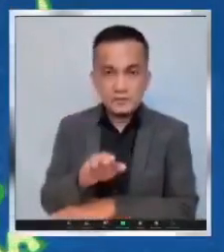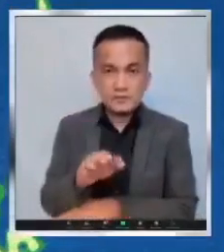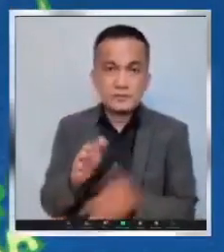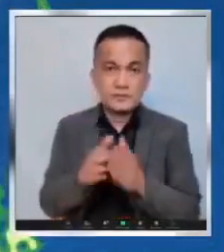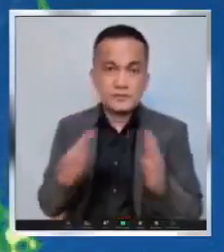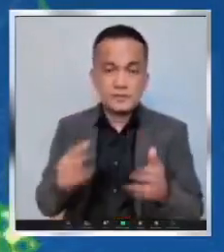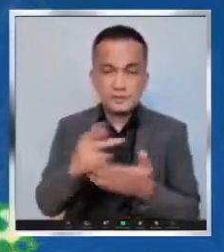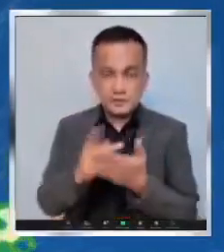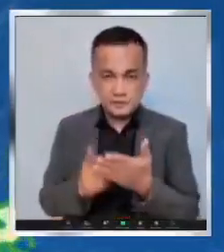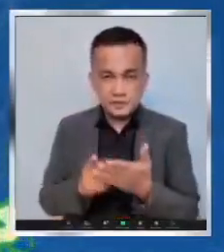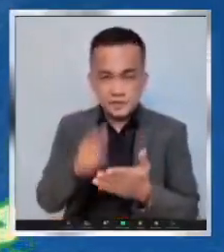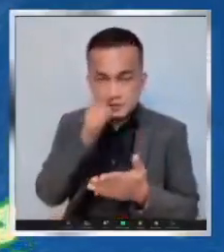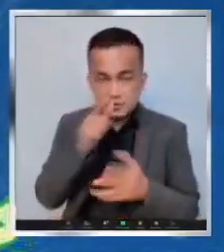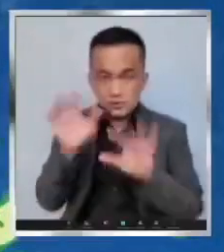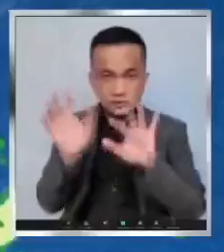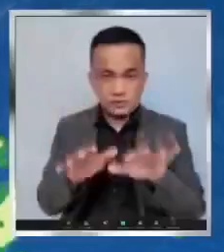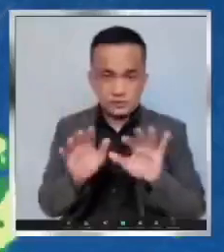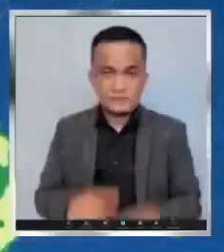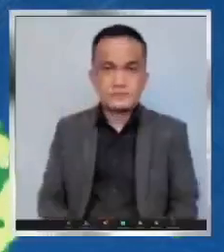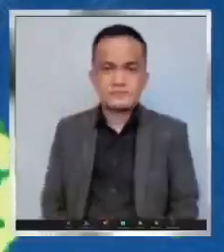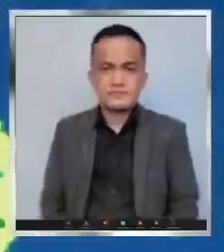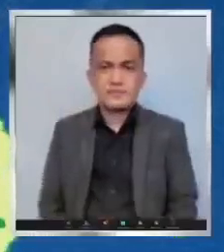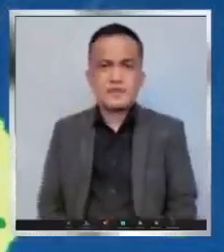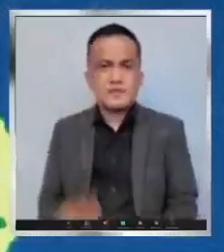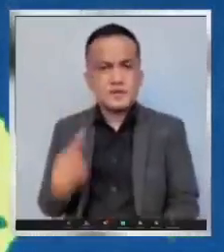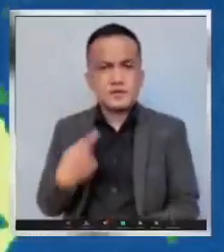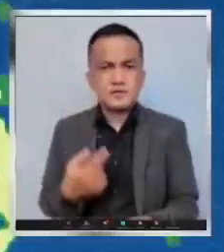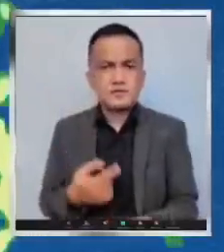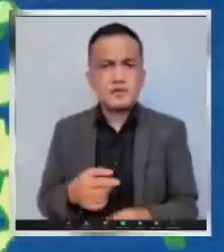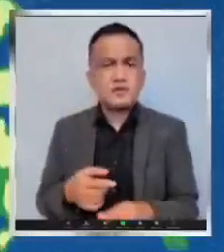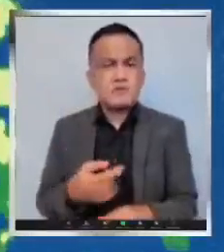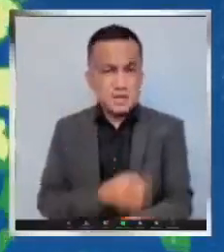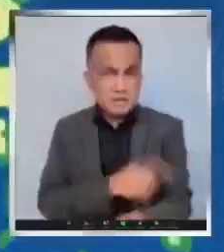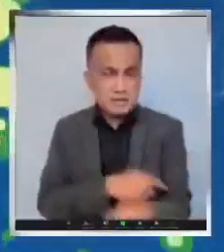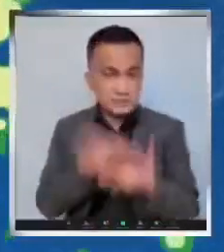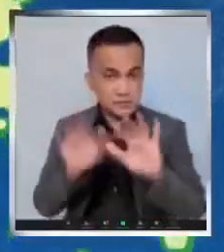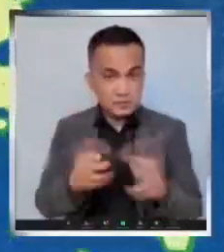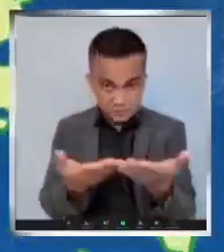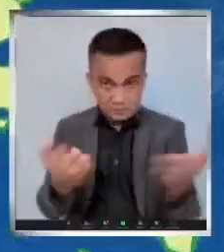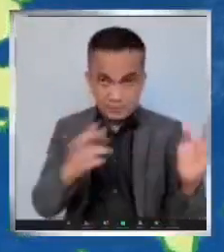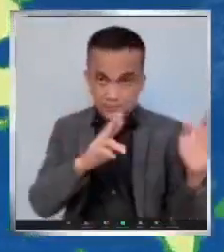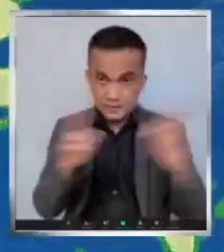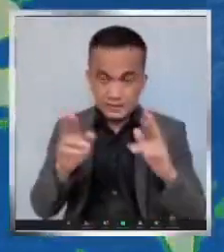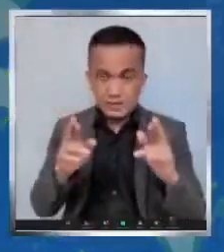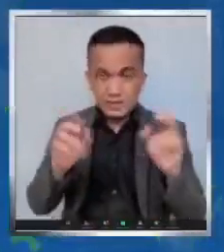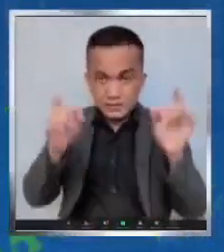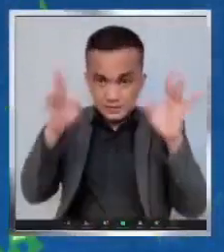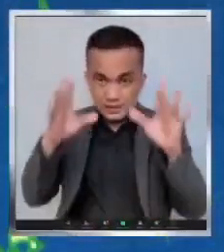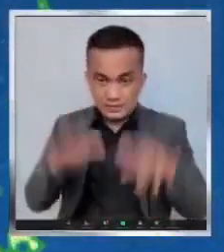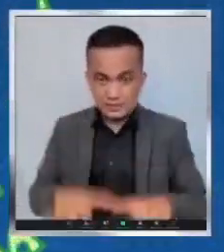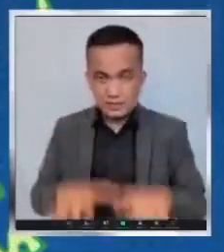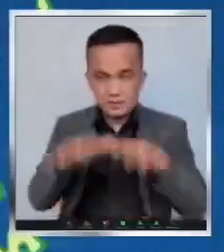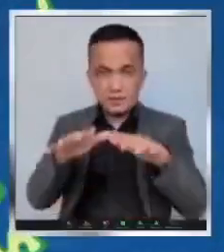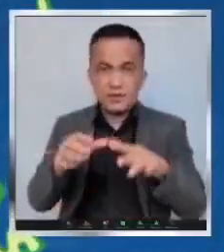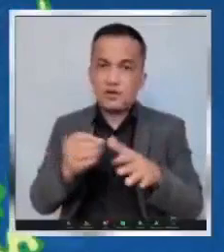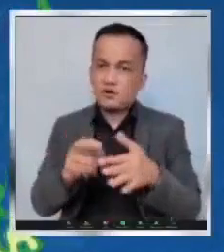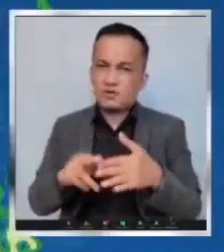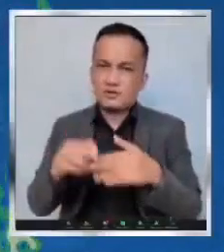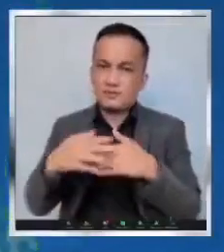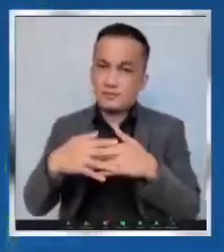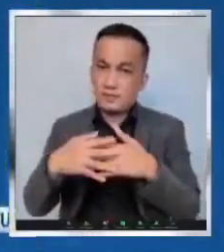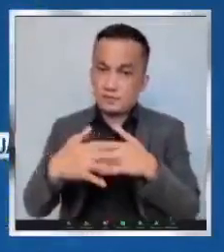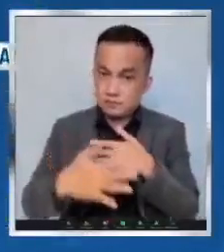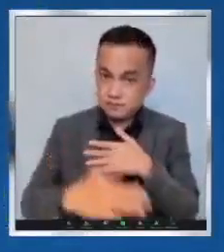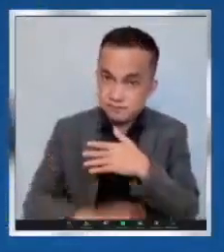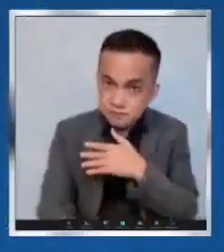ang uulanin. May malalakas na ulan kaya maging I am ready po sa banta ng pagbaha o pagguho ng lupa. Uulanin din ang